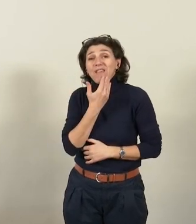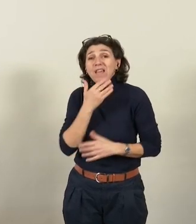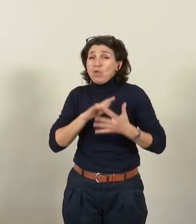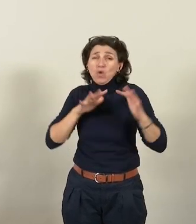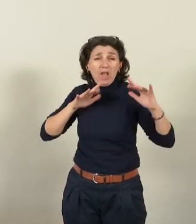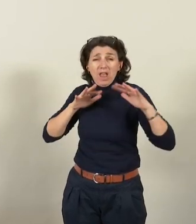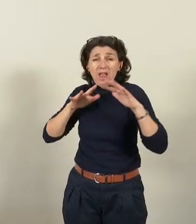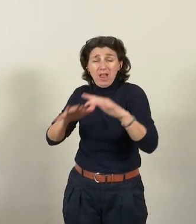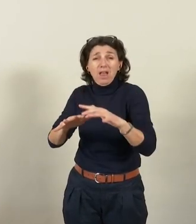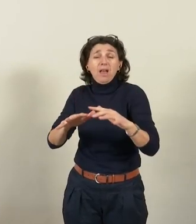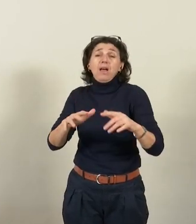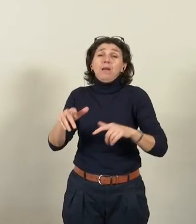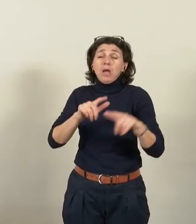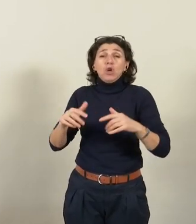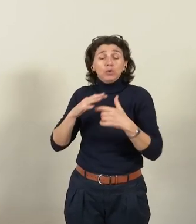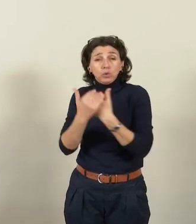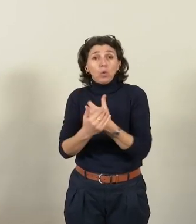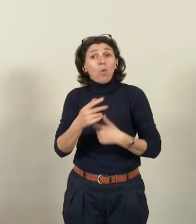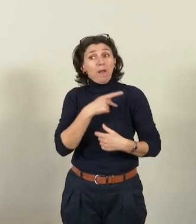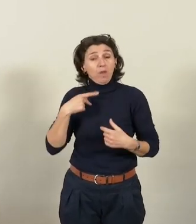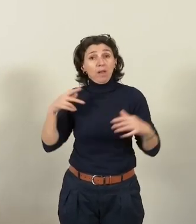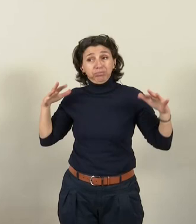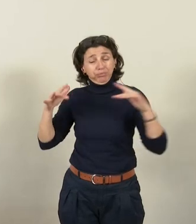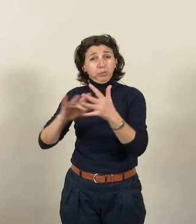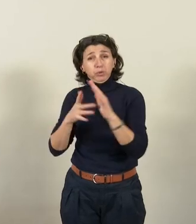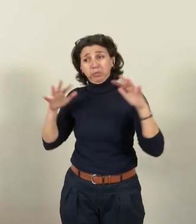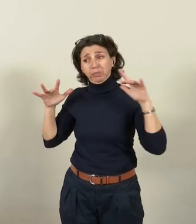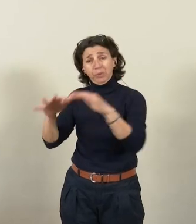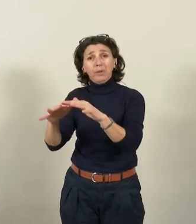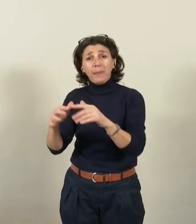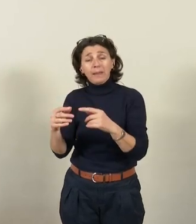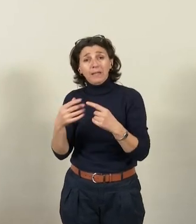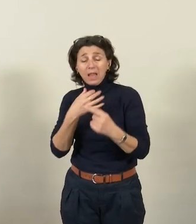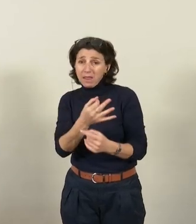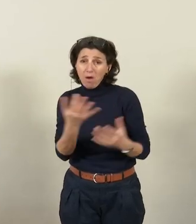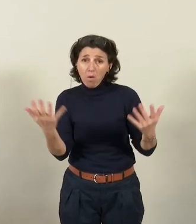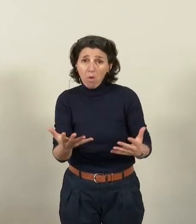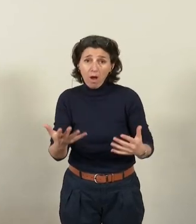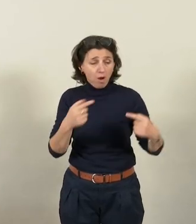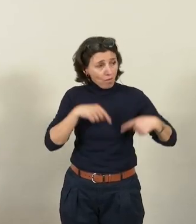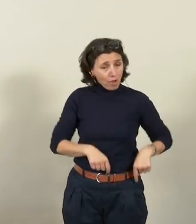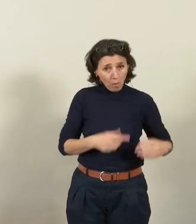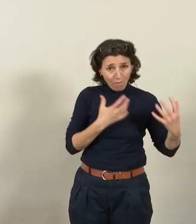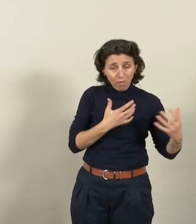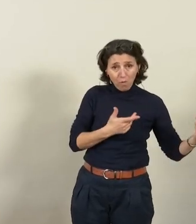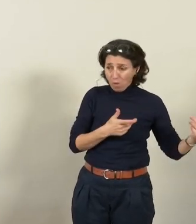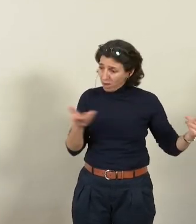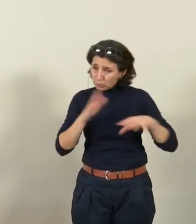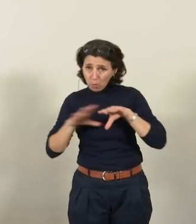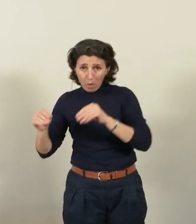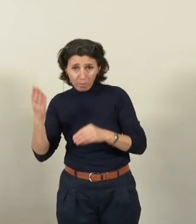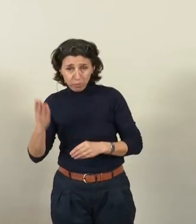également le patronat pour dire qu'il y avait un gouffre là entre ce qui était porté par le gouvernement et les besoins qui soient